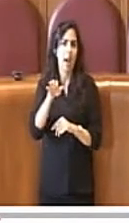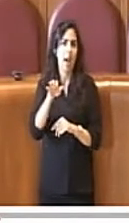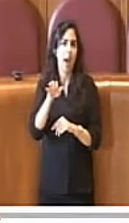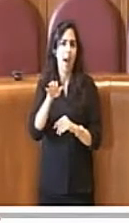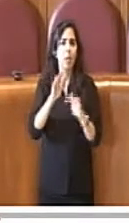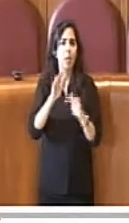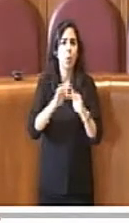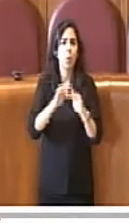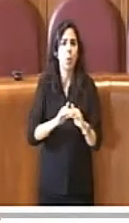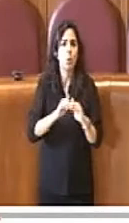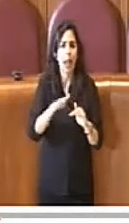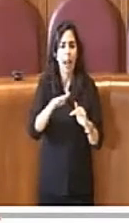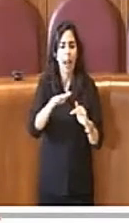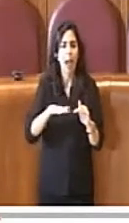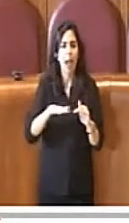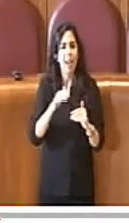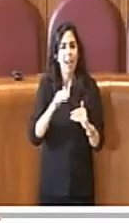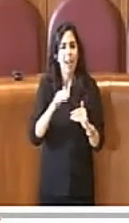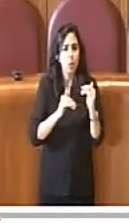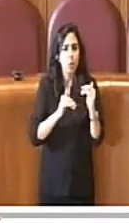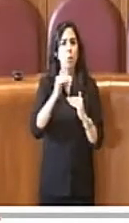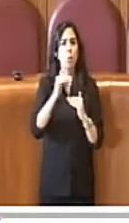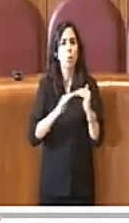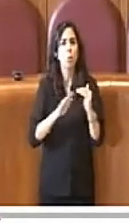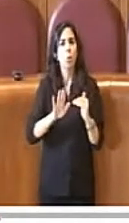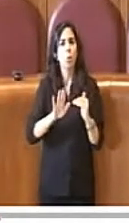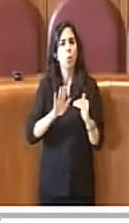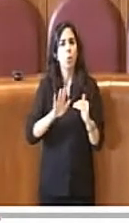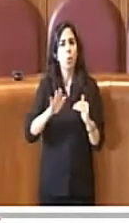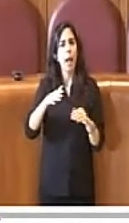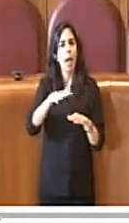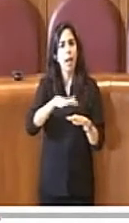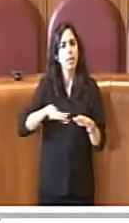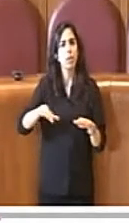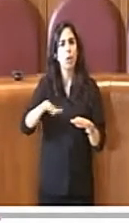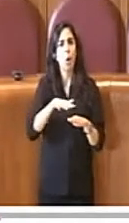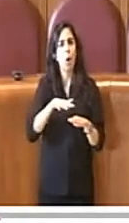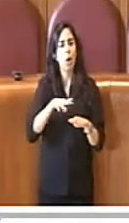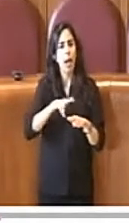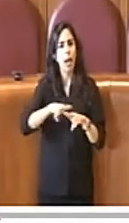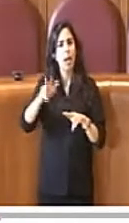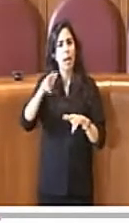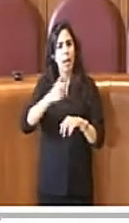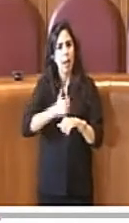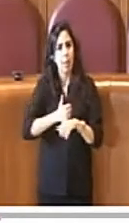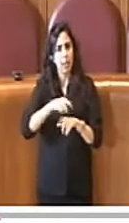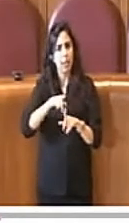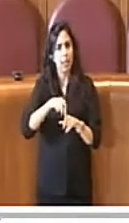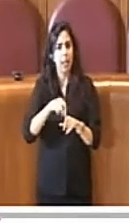aree e fabbricati facenti parte del patrimonio capitolino, siano anch'esse strutture sportive.